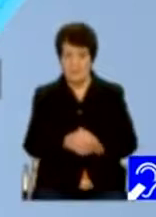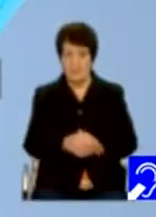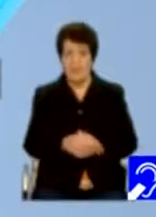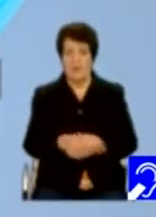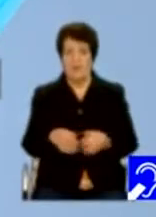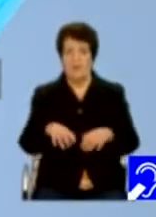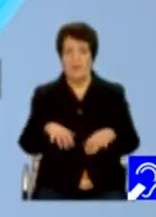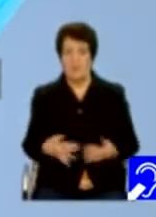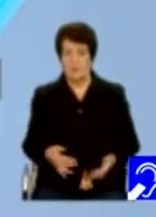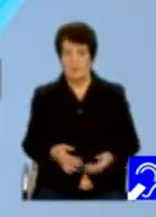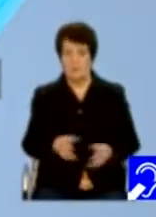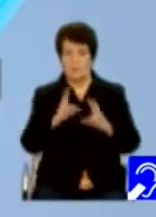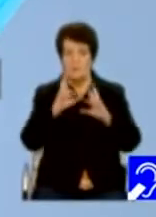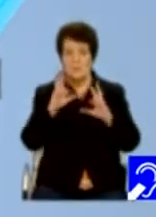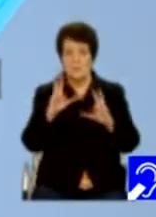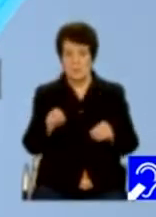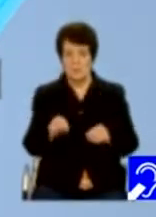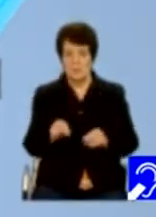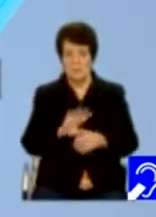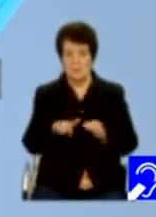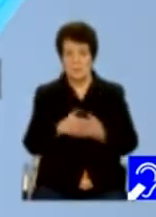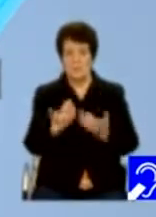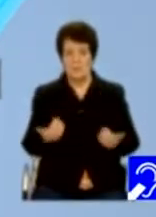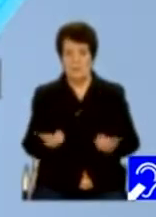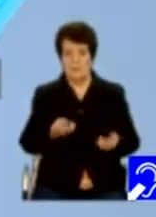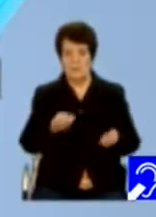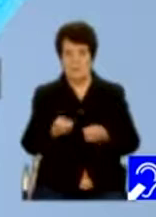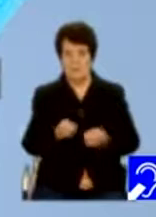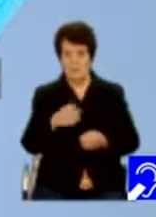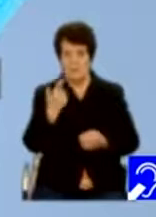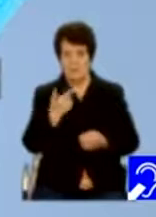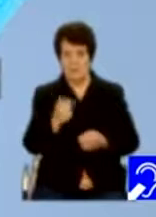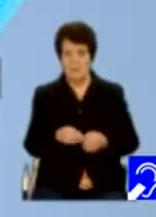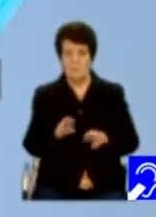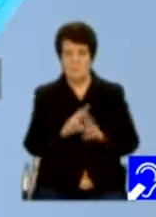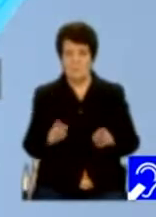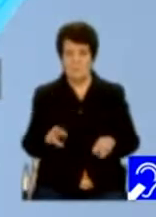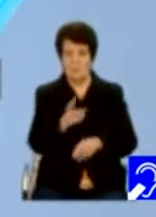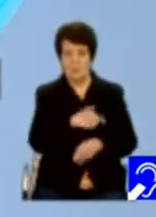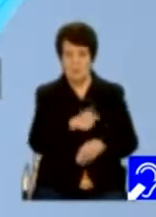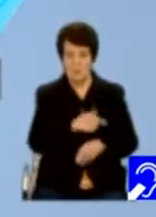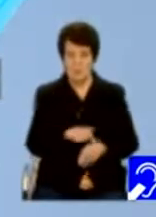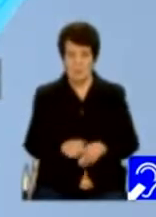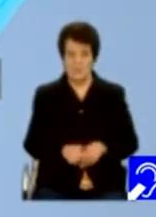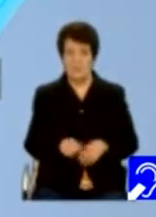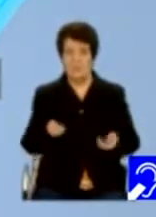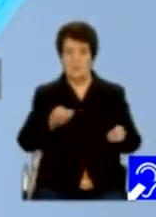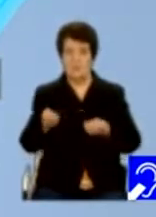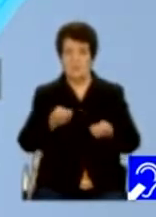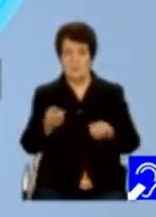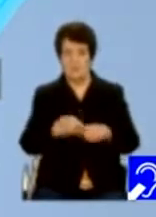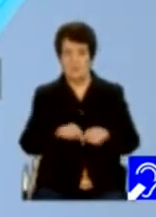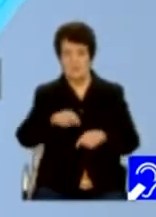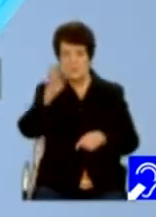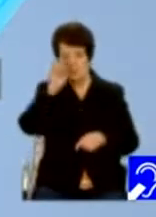de promisiuni a celor care i-au condus până în prezent. Noi vorbim de miniștri, deputați, conducători de această